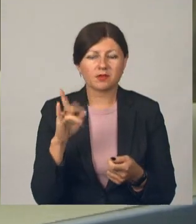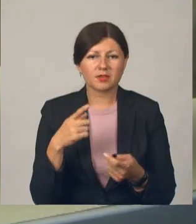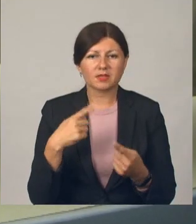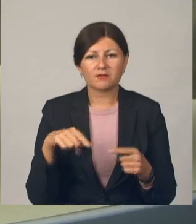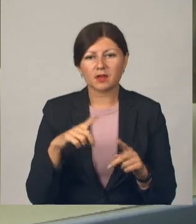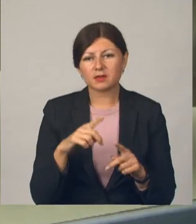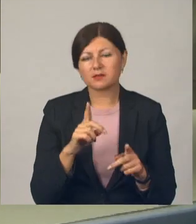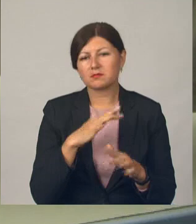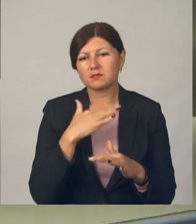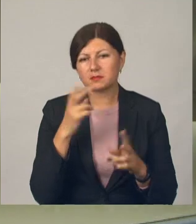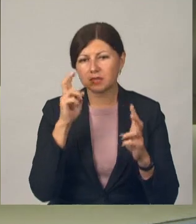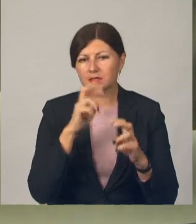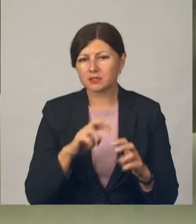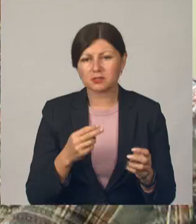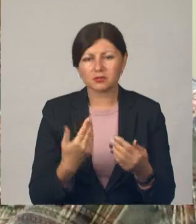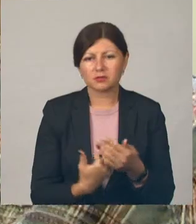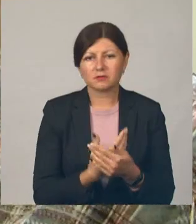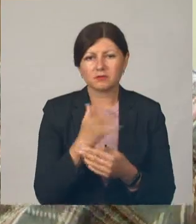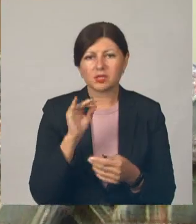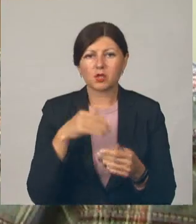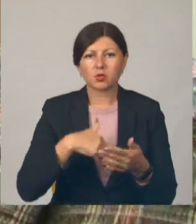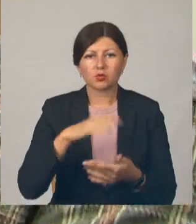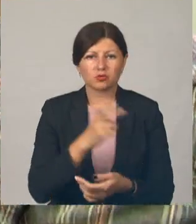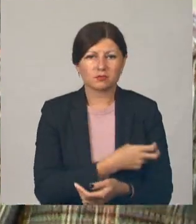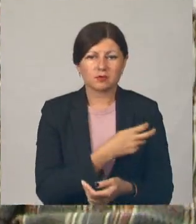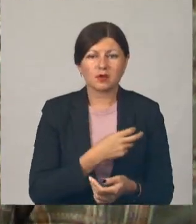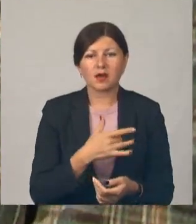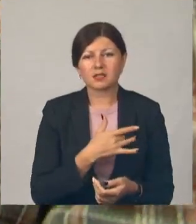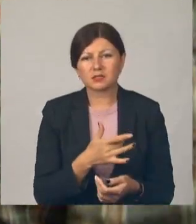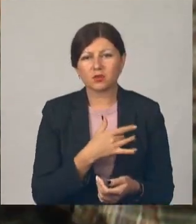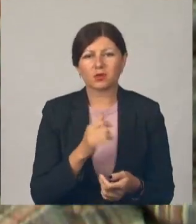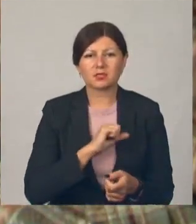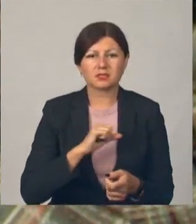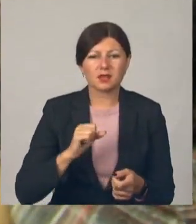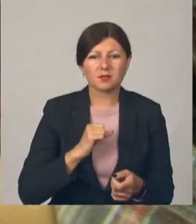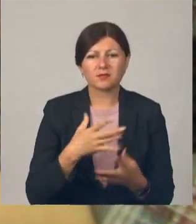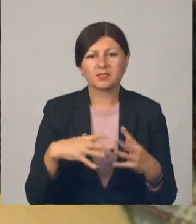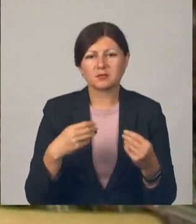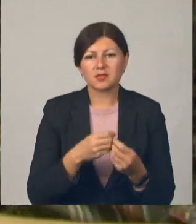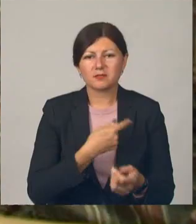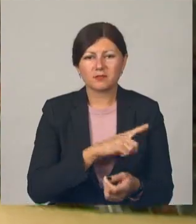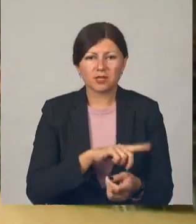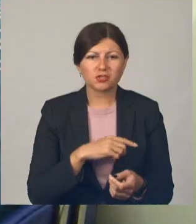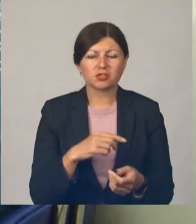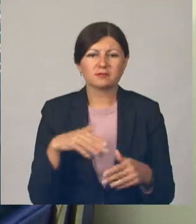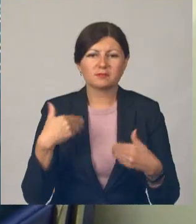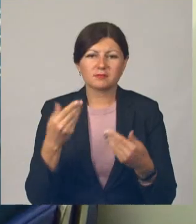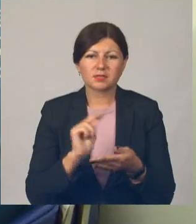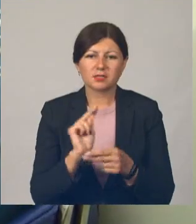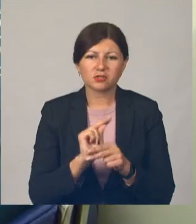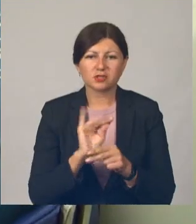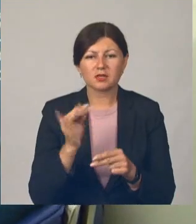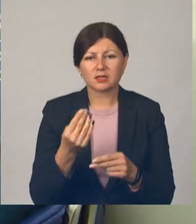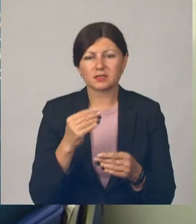новейшее диагностическое оборудование и лучших специалистов. Терапевты, кардиологи, семейные врачи назначают лечение и дают советы по